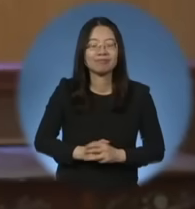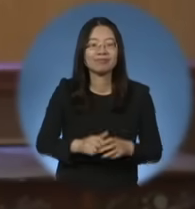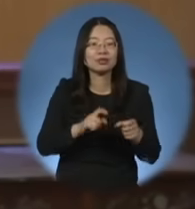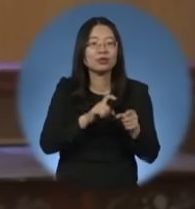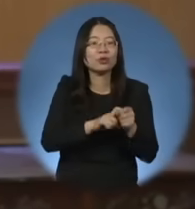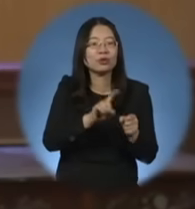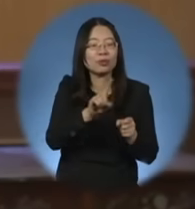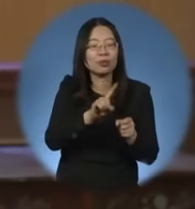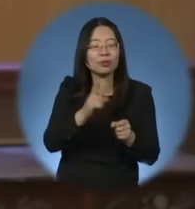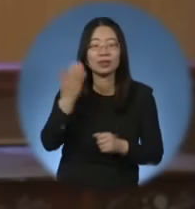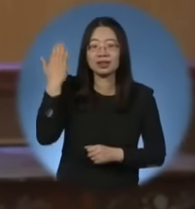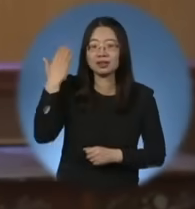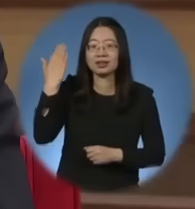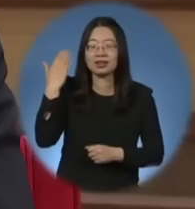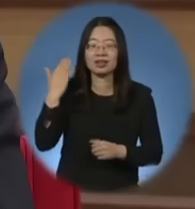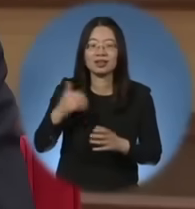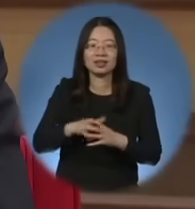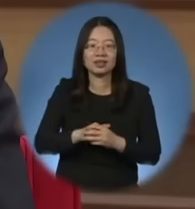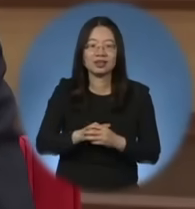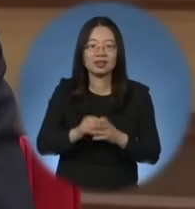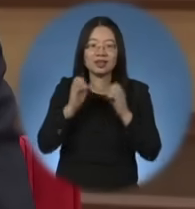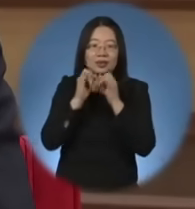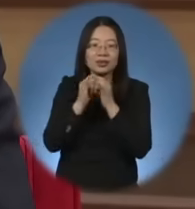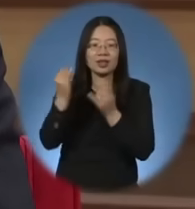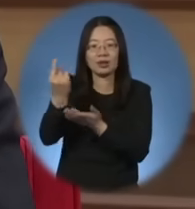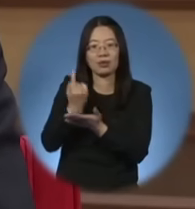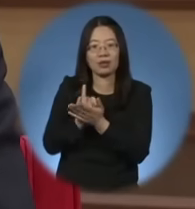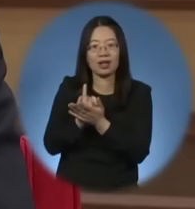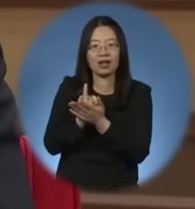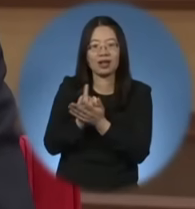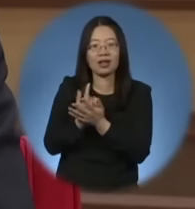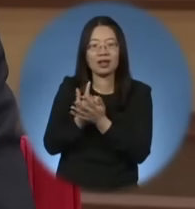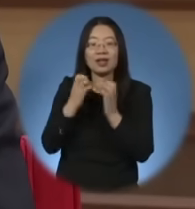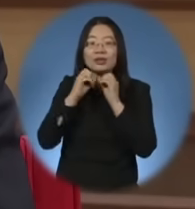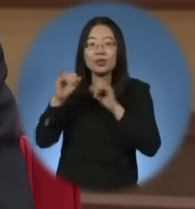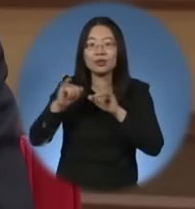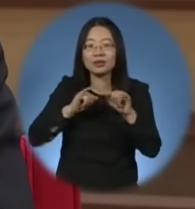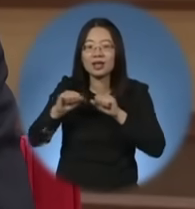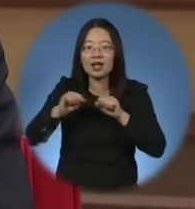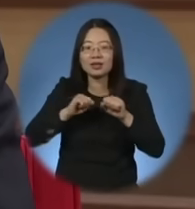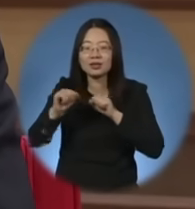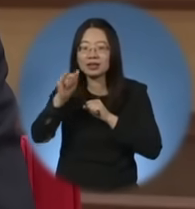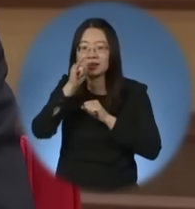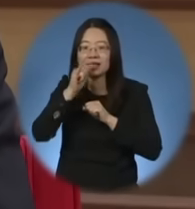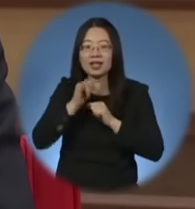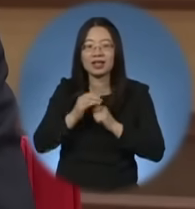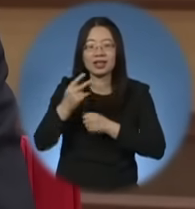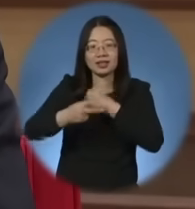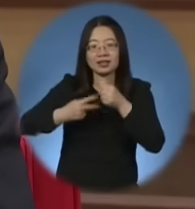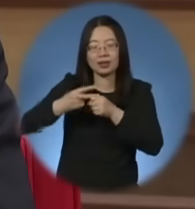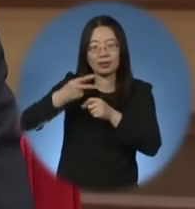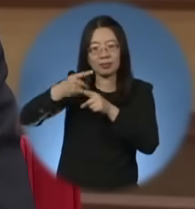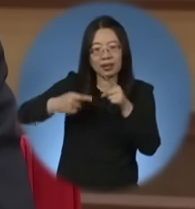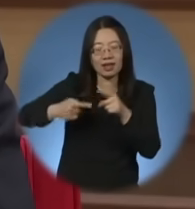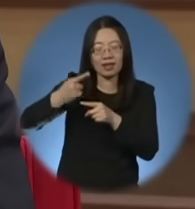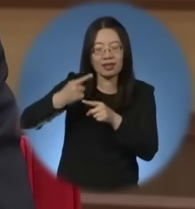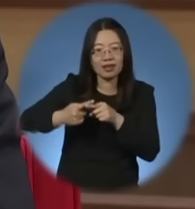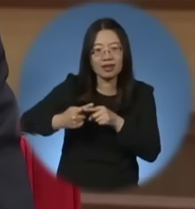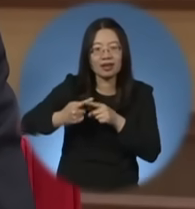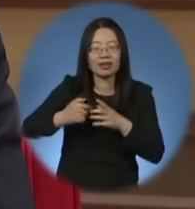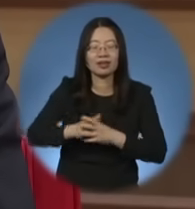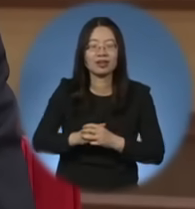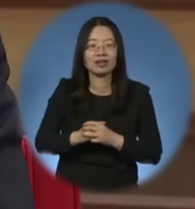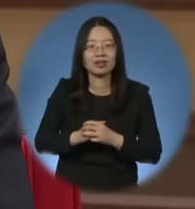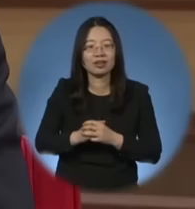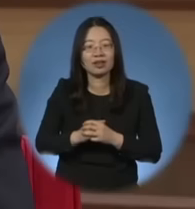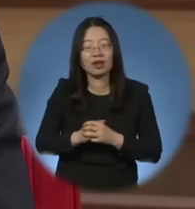어떤 일로 그때는 저 선교사로 나왔습니다 선교 활동했습니다 오 그때 2년 판 하다가